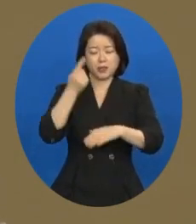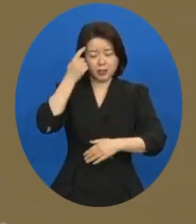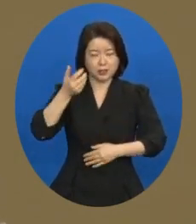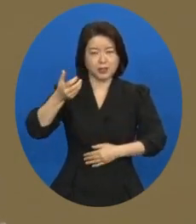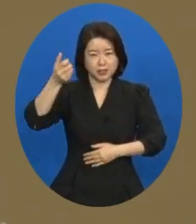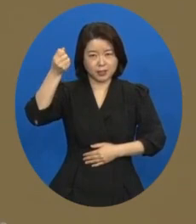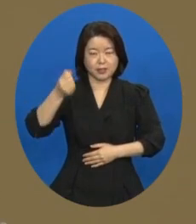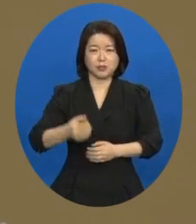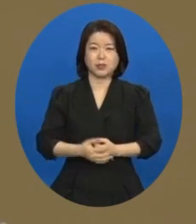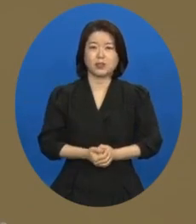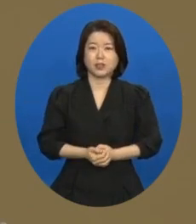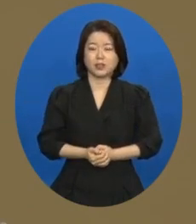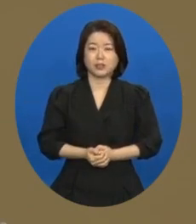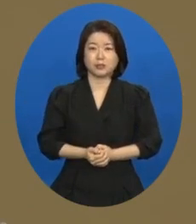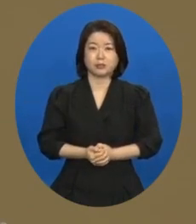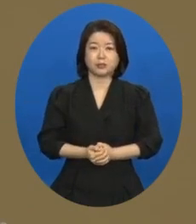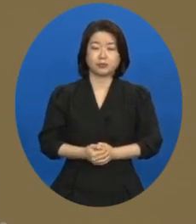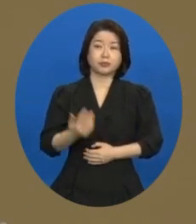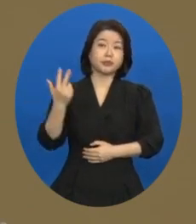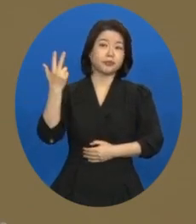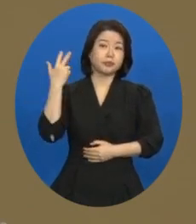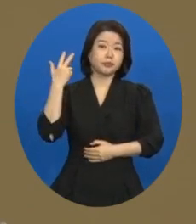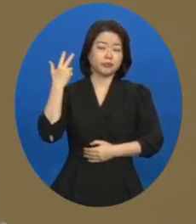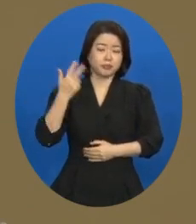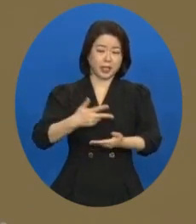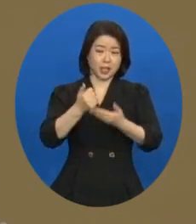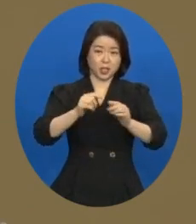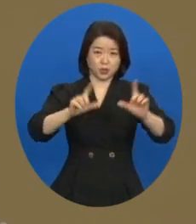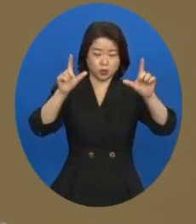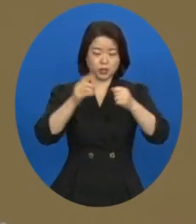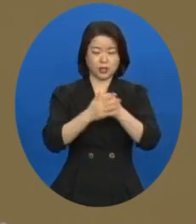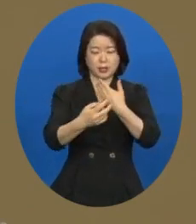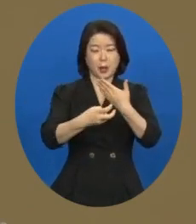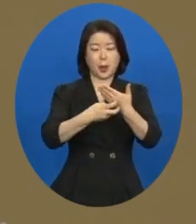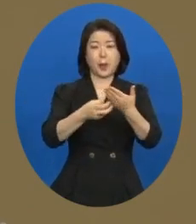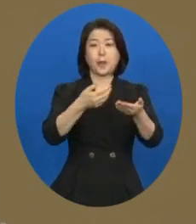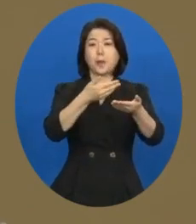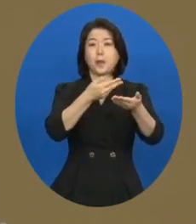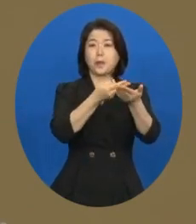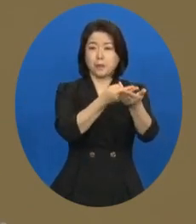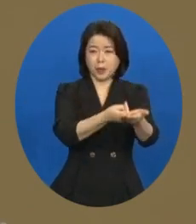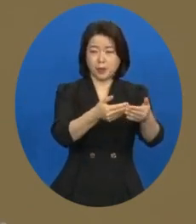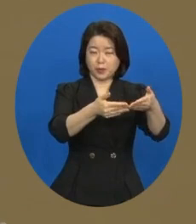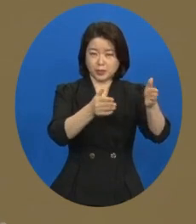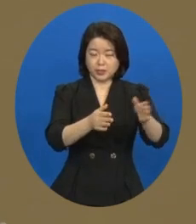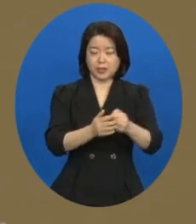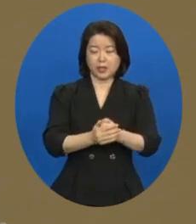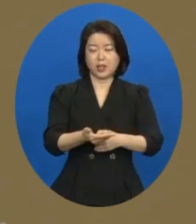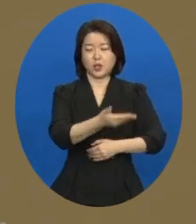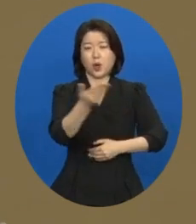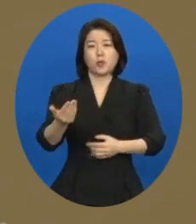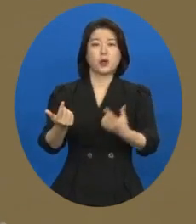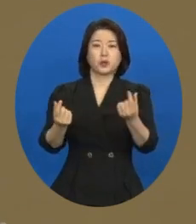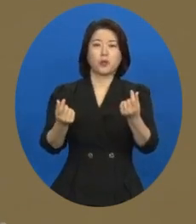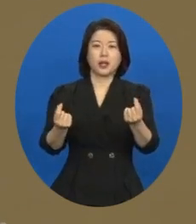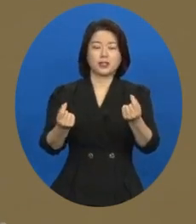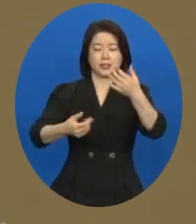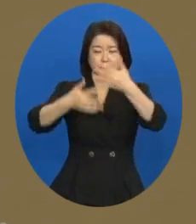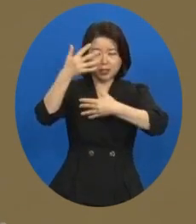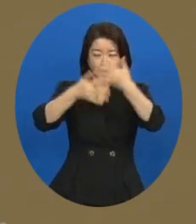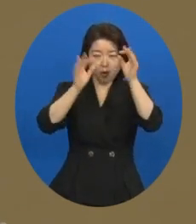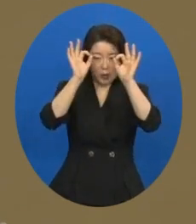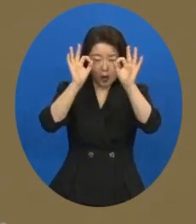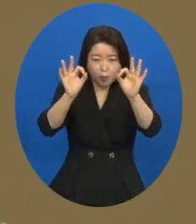생각합니다. 지난 주일에는 제가 병실에서 여러분과 같이 이렇게